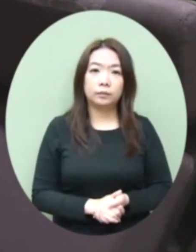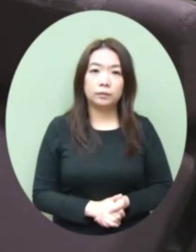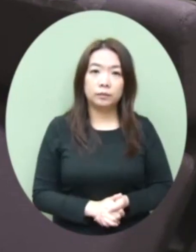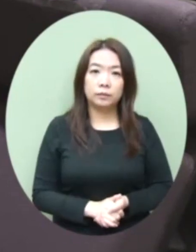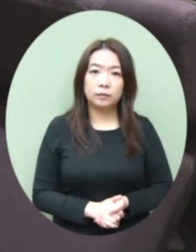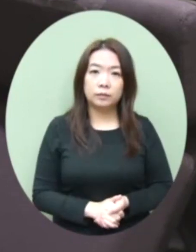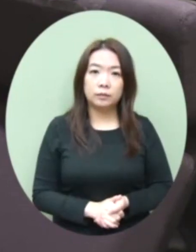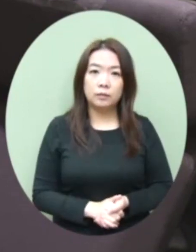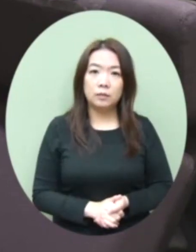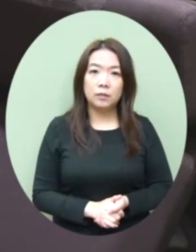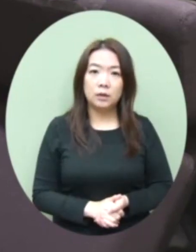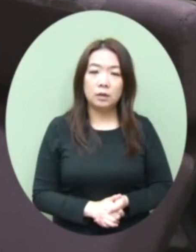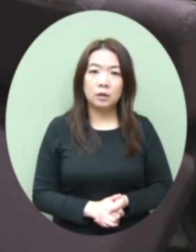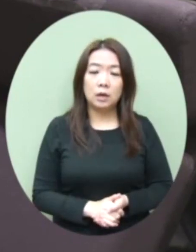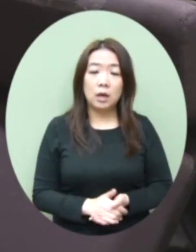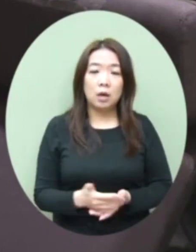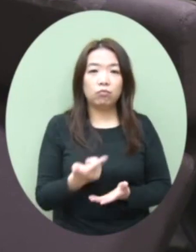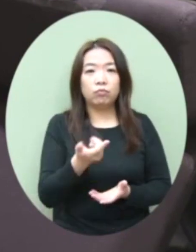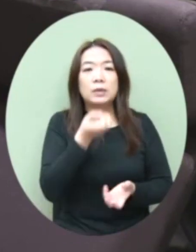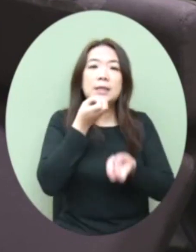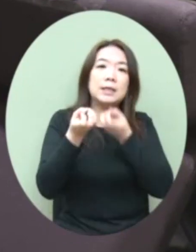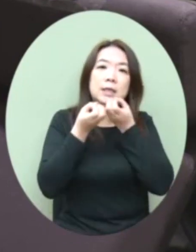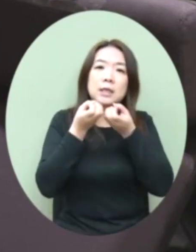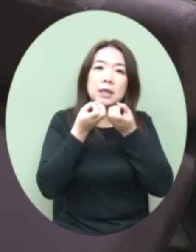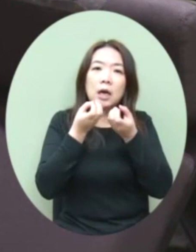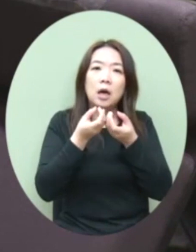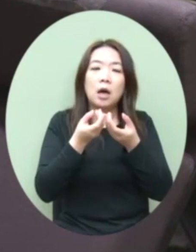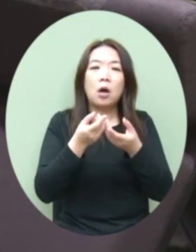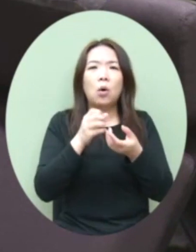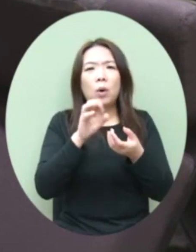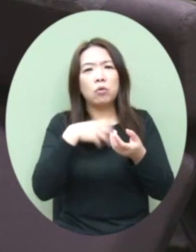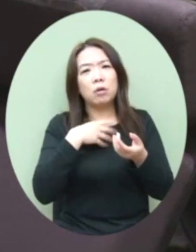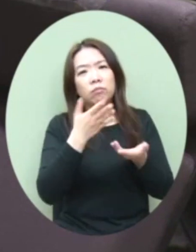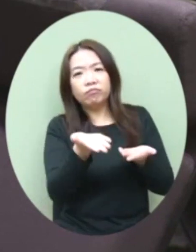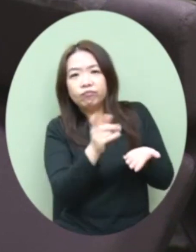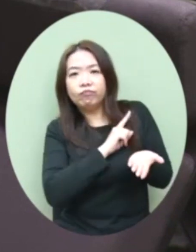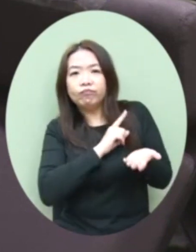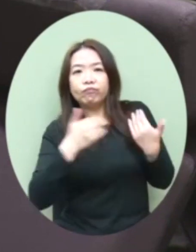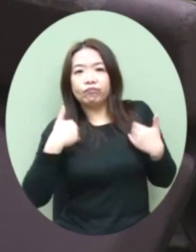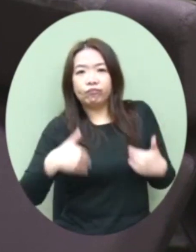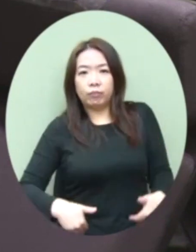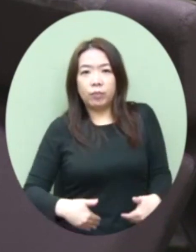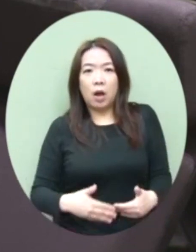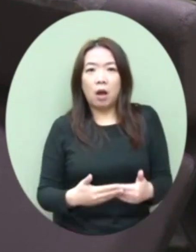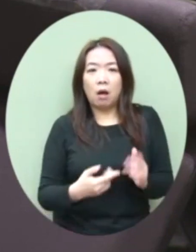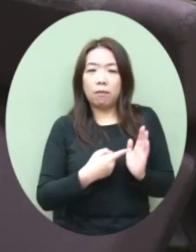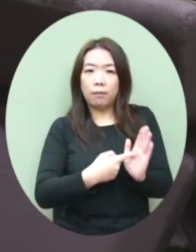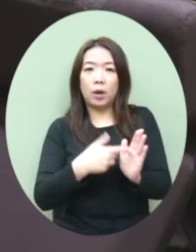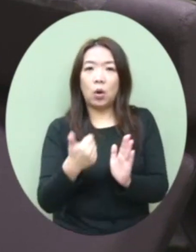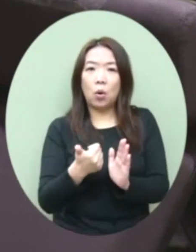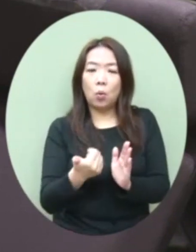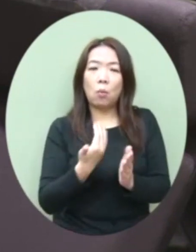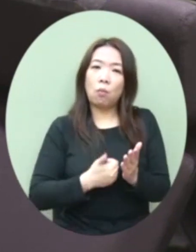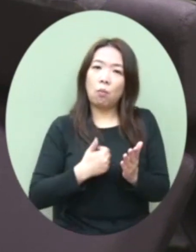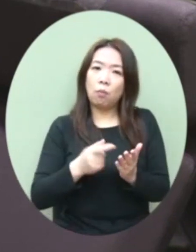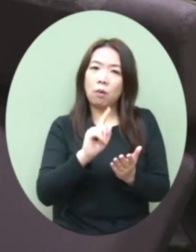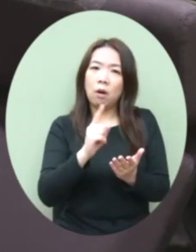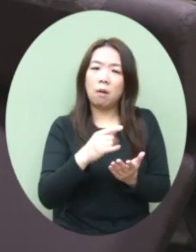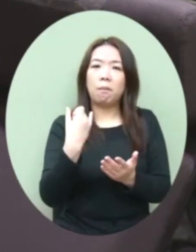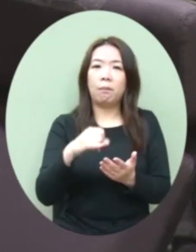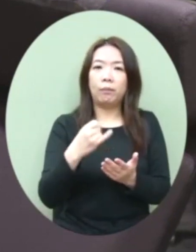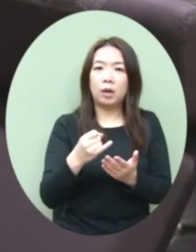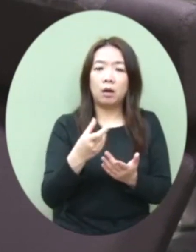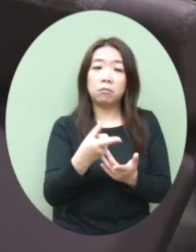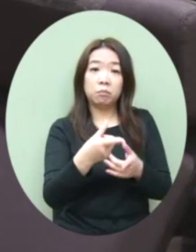其實有很多的意見就覺得可能沒有辦法輸不過是好的榜樣如何回應如果